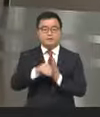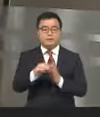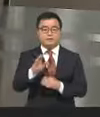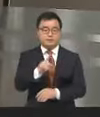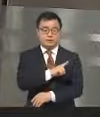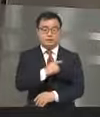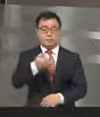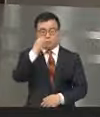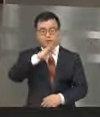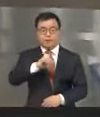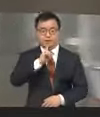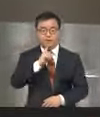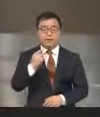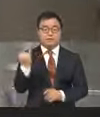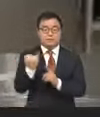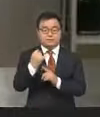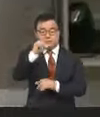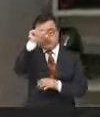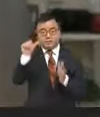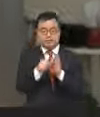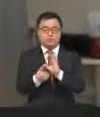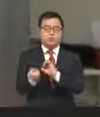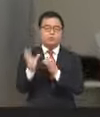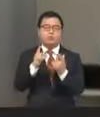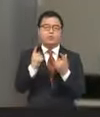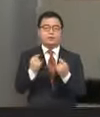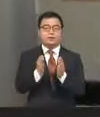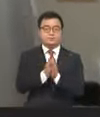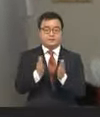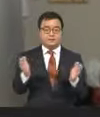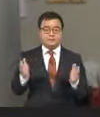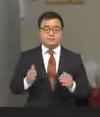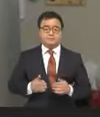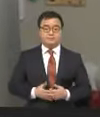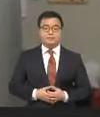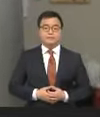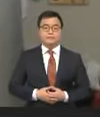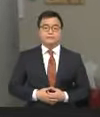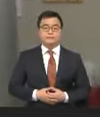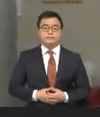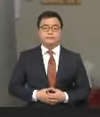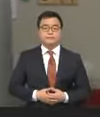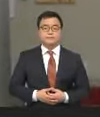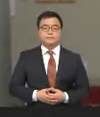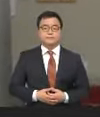그녀의 인생도 이제 꽃처럼 피어나고 있습니다. EBS 뉴스 이윤영입니다.